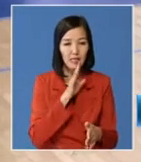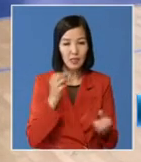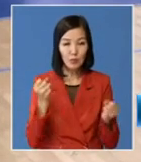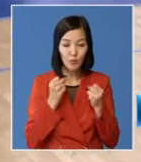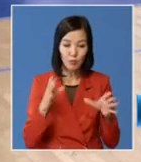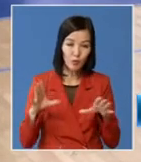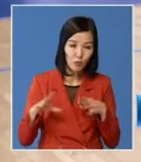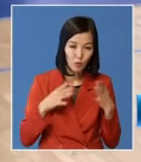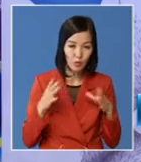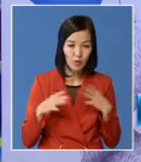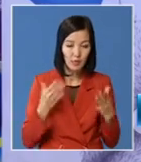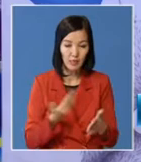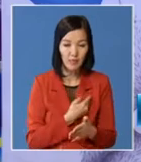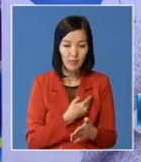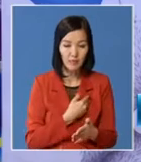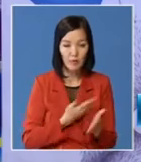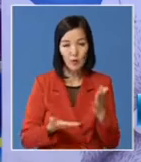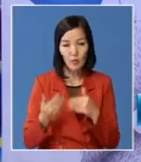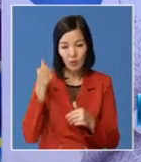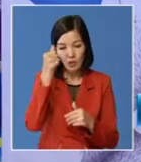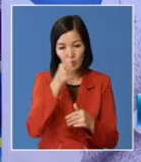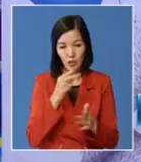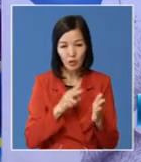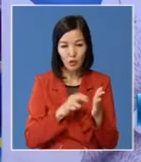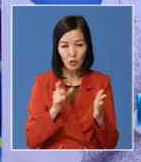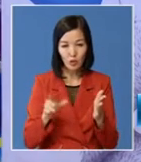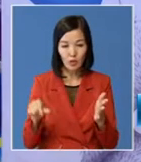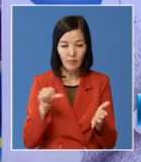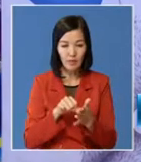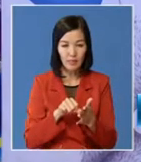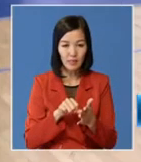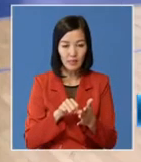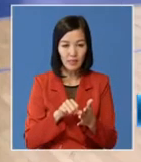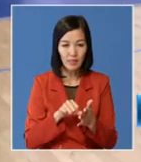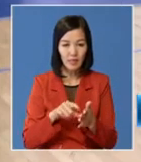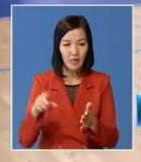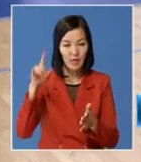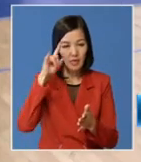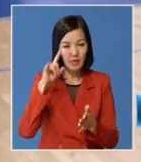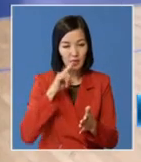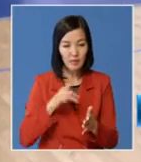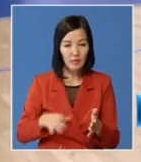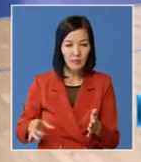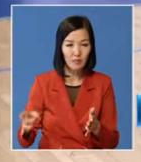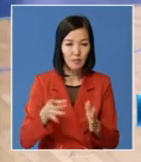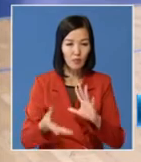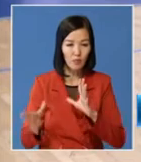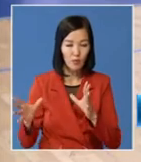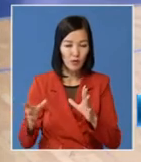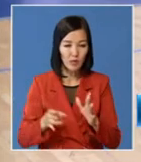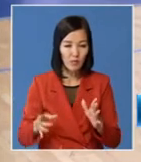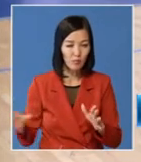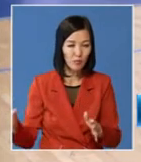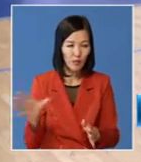спортпен айналысып тәрбие алуы. Өткен жылы да 700-ге жуық адам қатысып, бүкіл республика бойынша барлық